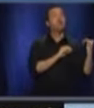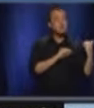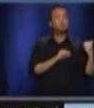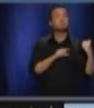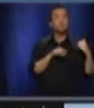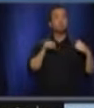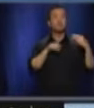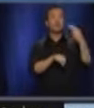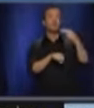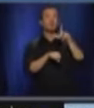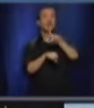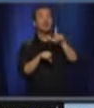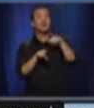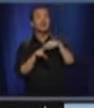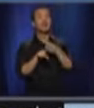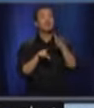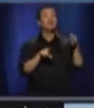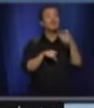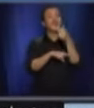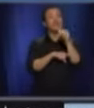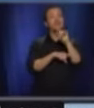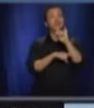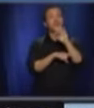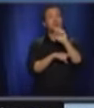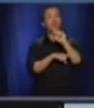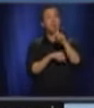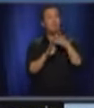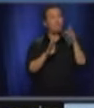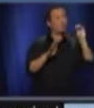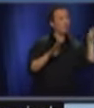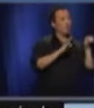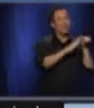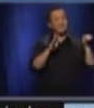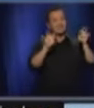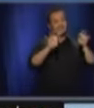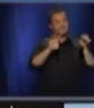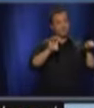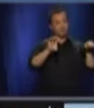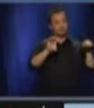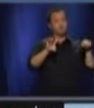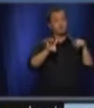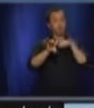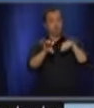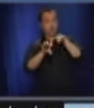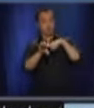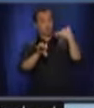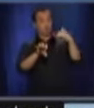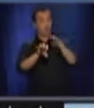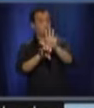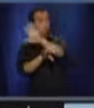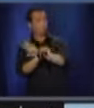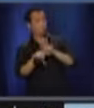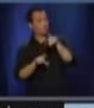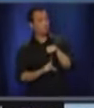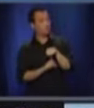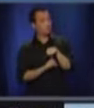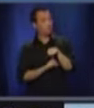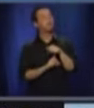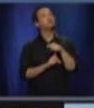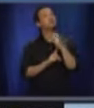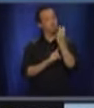vous savez, bien, Gatineau, pardon, il fallait s'ajuster. Alors, comme Gatineau est encore dans le jaune, bien, Gatineau reste à minuit, puis les